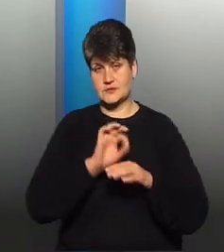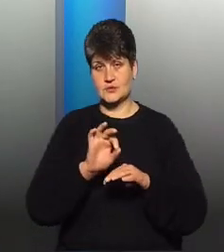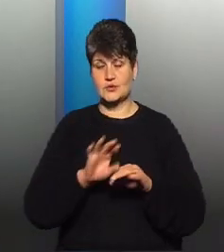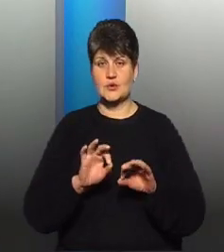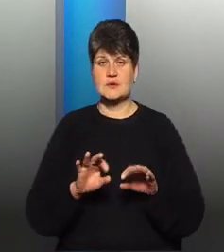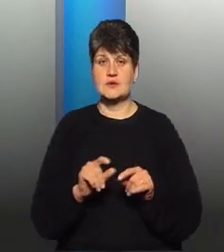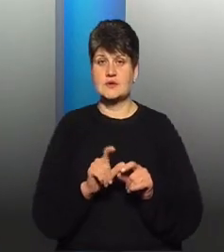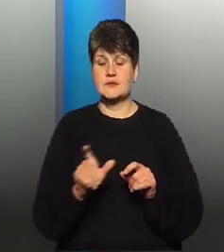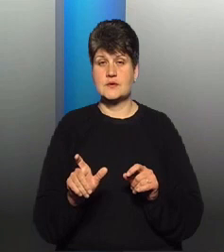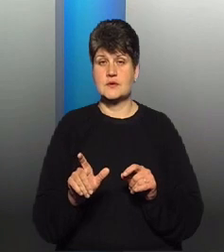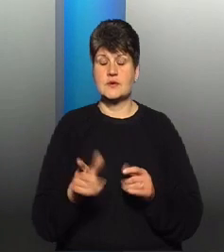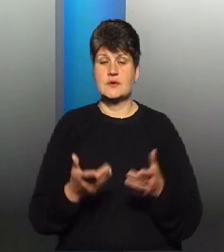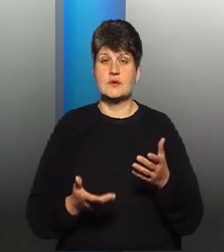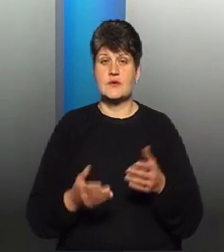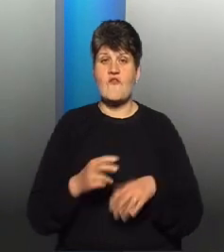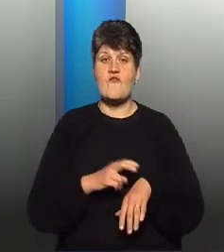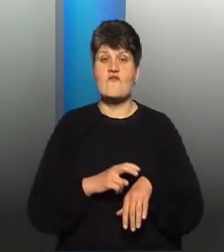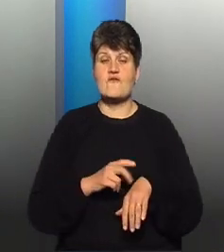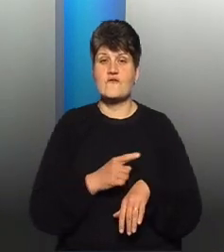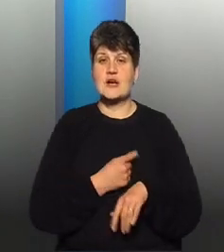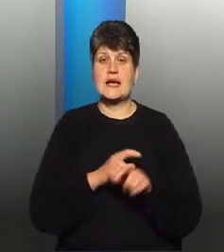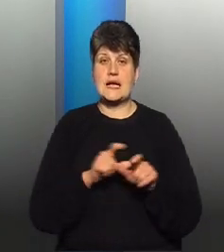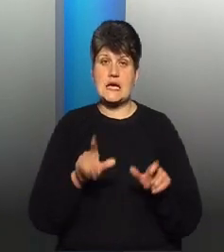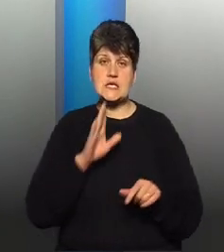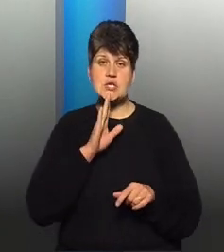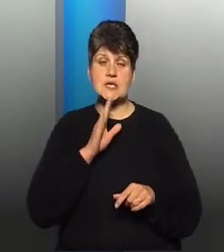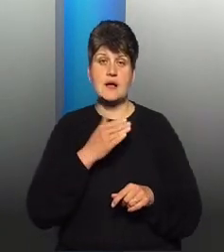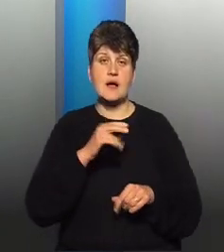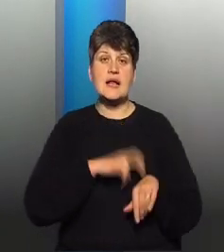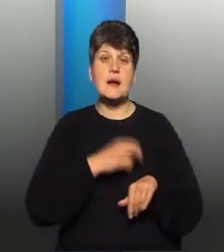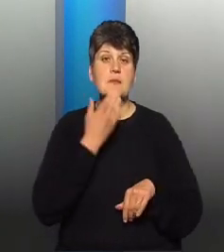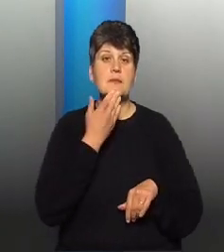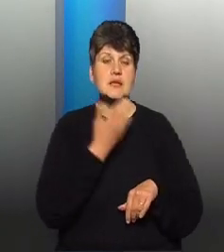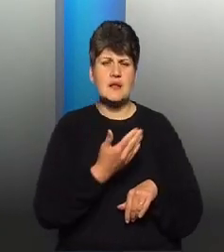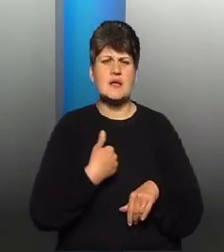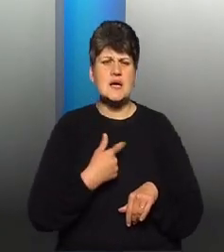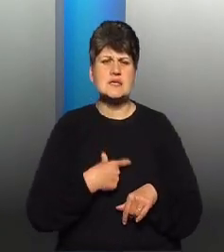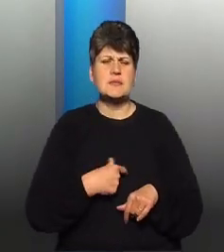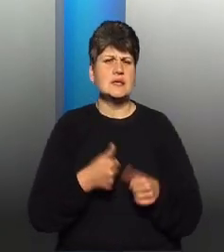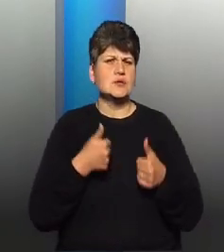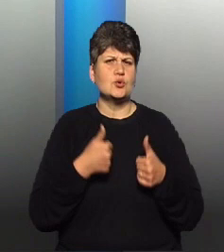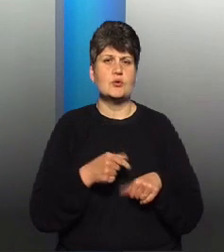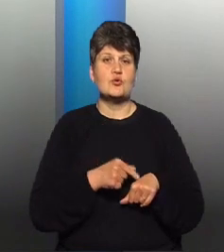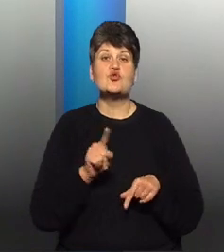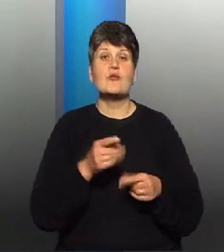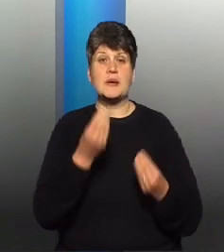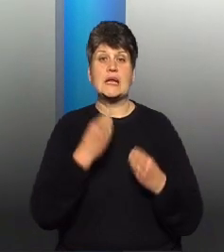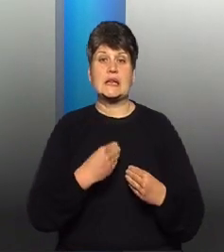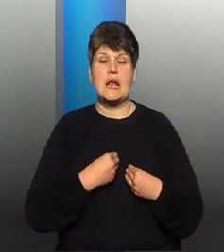в лікарні жінка до лікаря питається: лікарю, я себе так добре почуваю, що ви мені дали? І лікар каже: